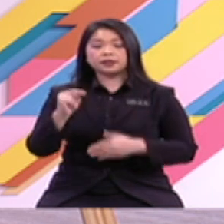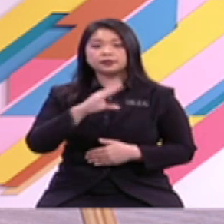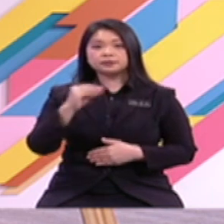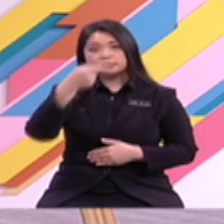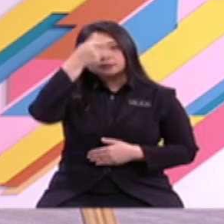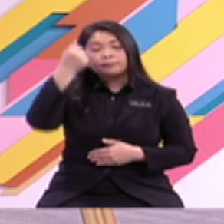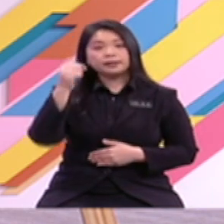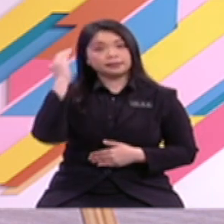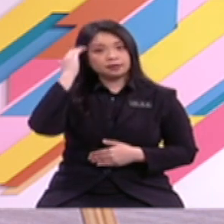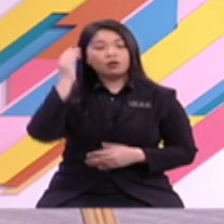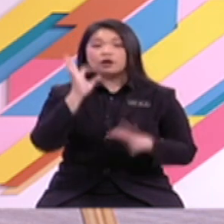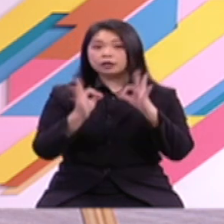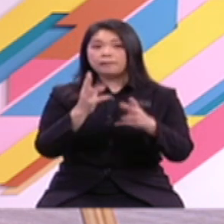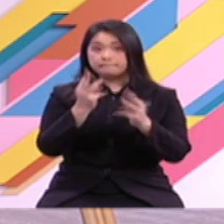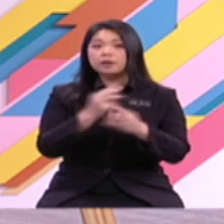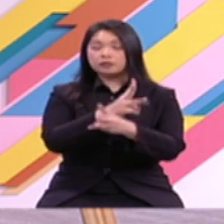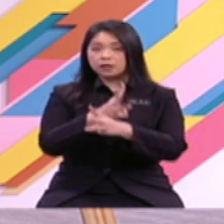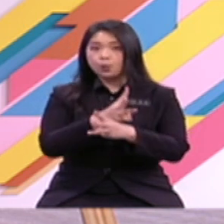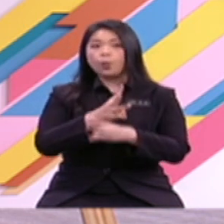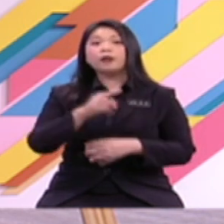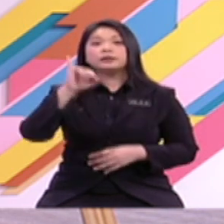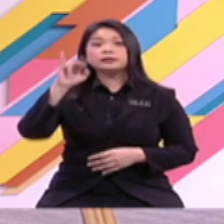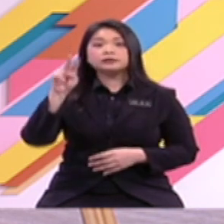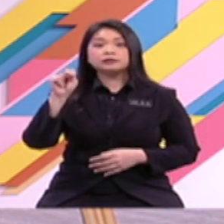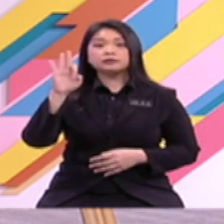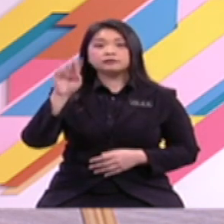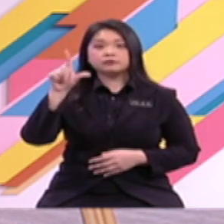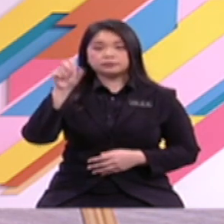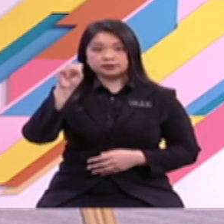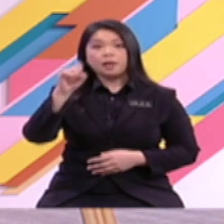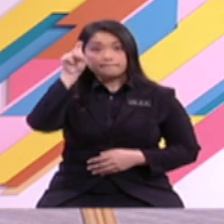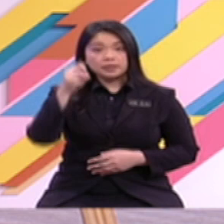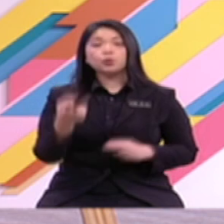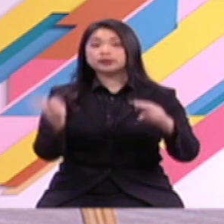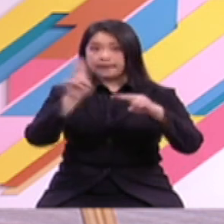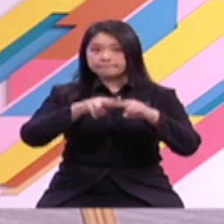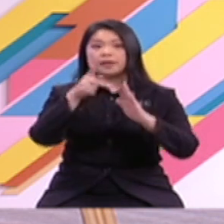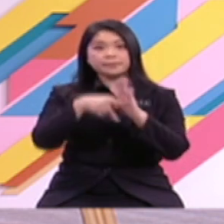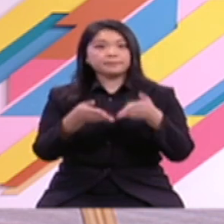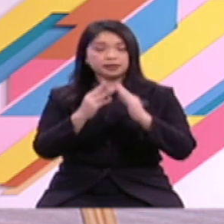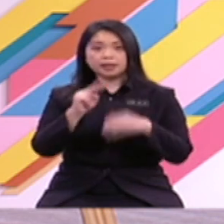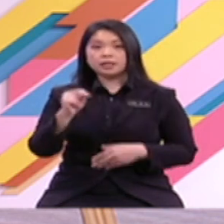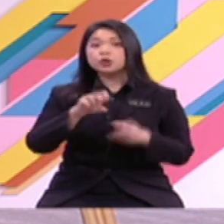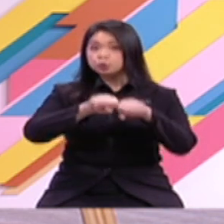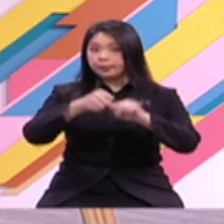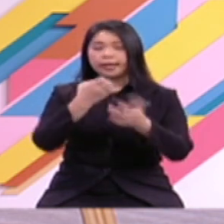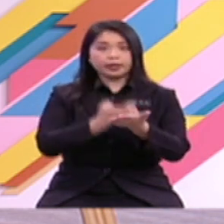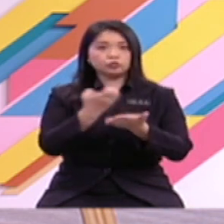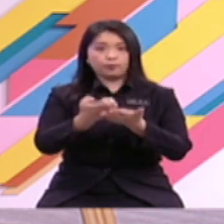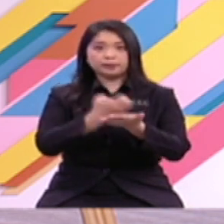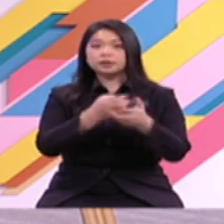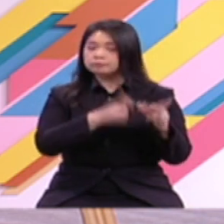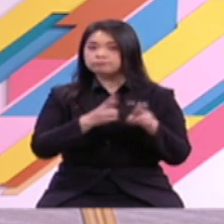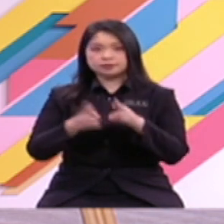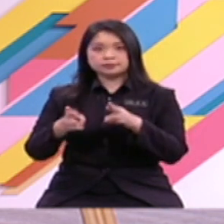enggak kawal deflasi yaitu keadaan kemacetan Jika perlu tambahkan permintaan supaya keadaan ekonomi merancak sudah